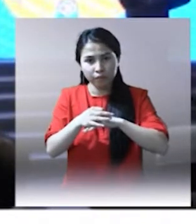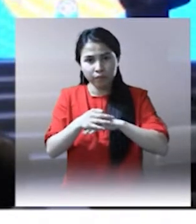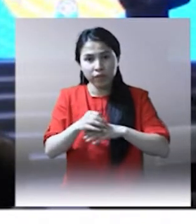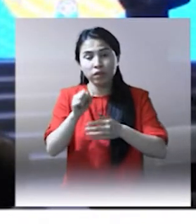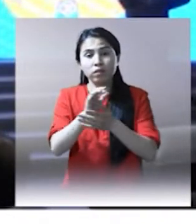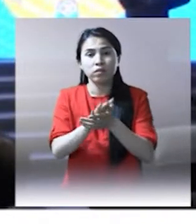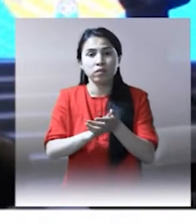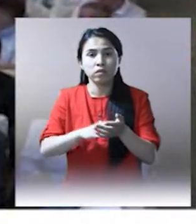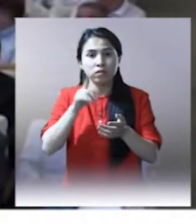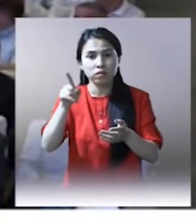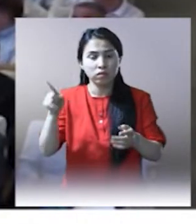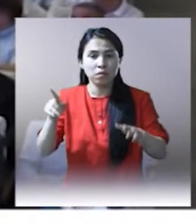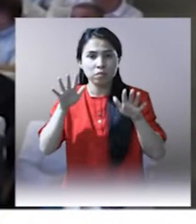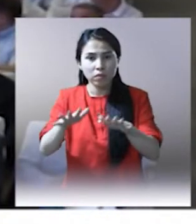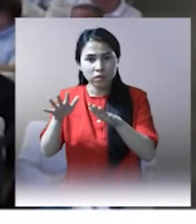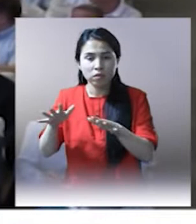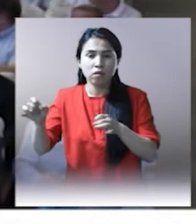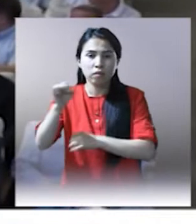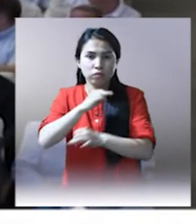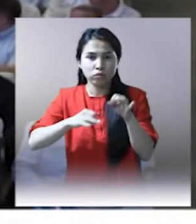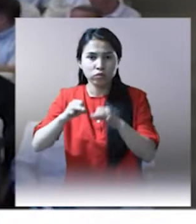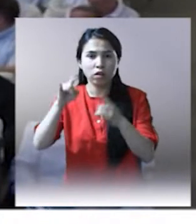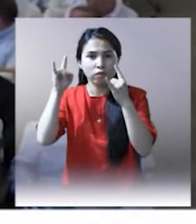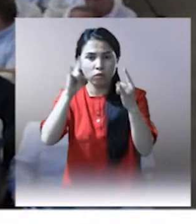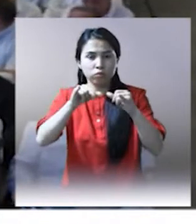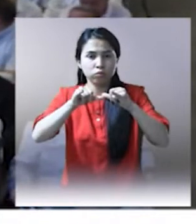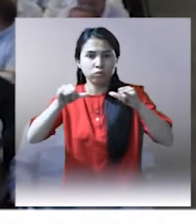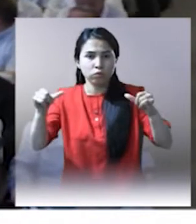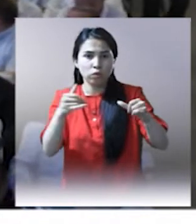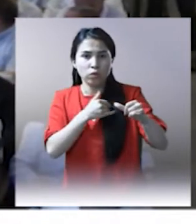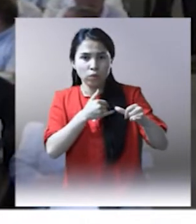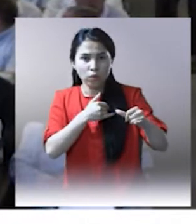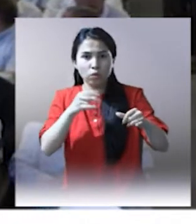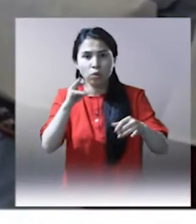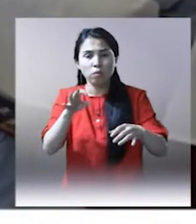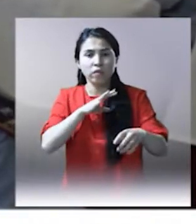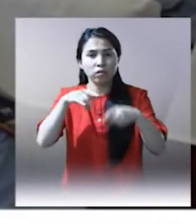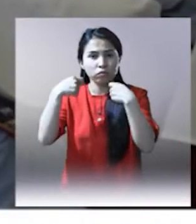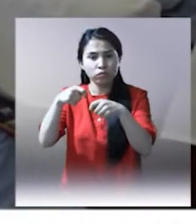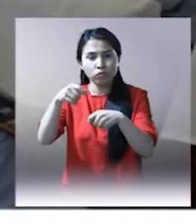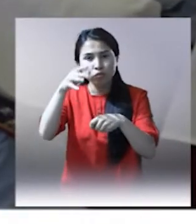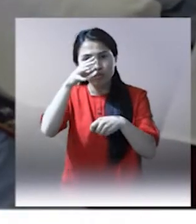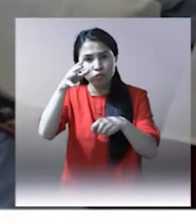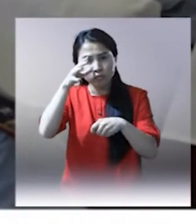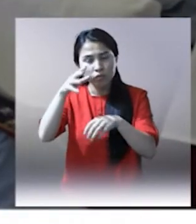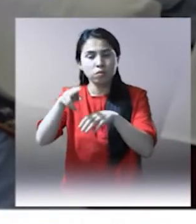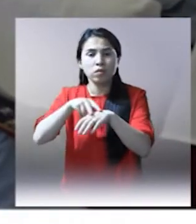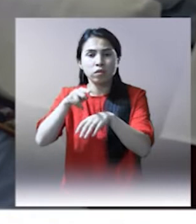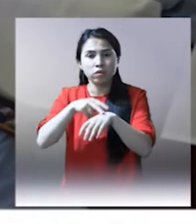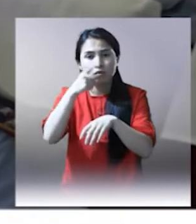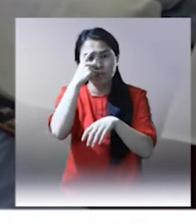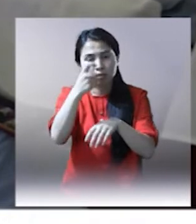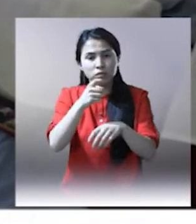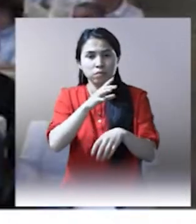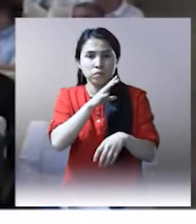Сондай-ақ бей-берекетсіз сауда орындарды талқылаудан тыс қалмады. Шаһар басшысы бұл заңсыз саудалардың реттелуін учаскелік полицейлерден талап